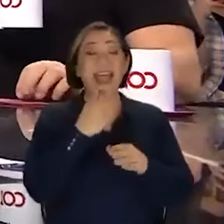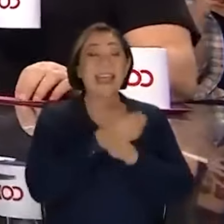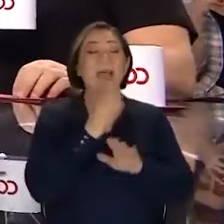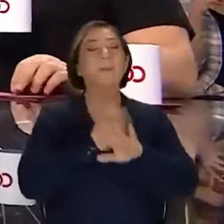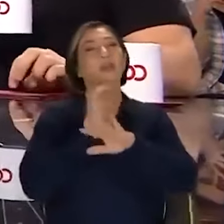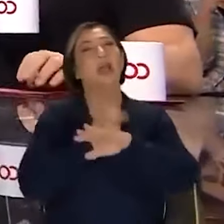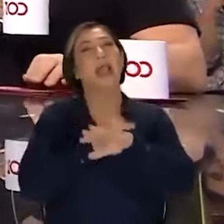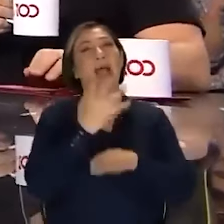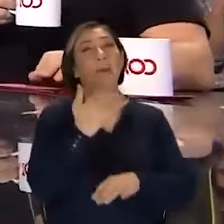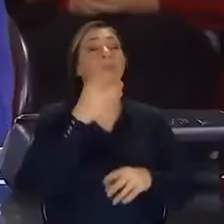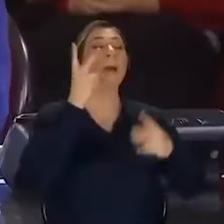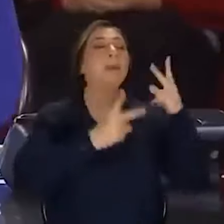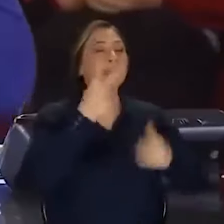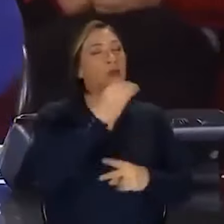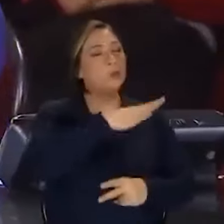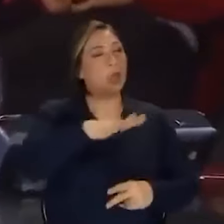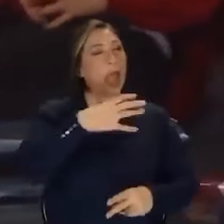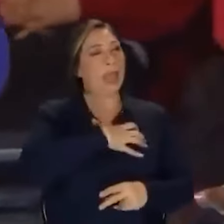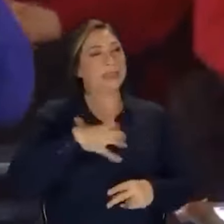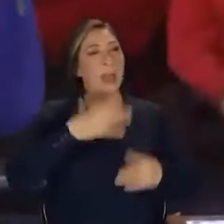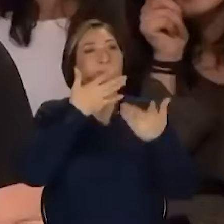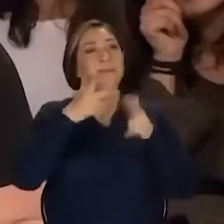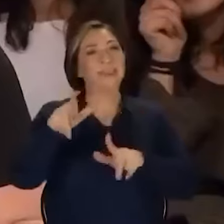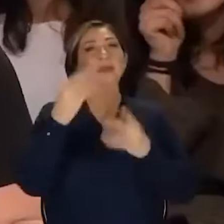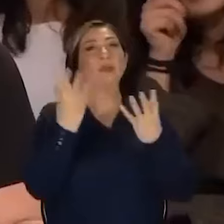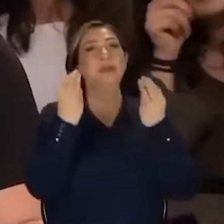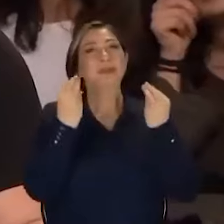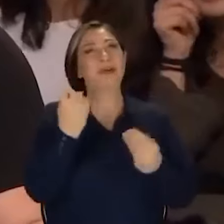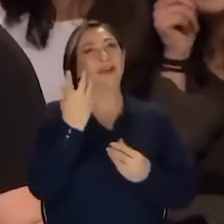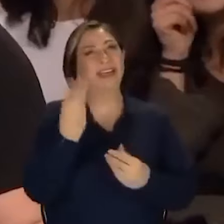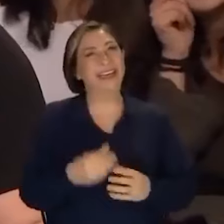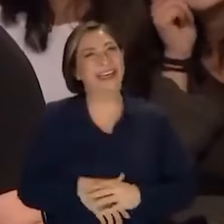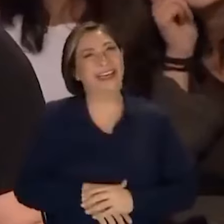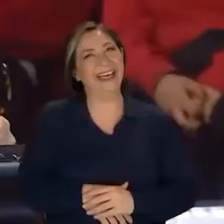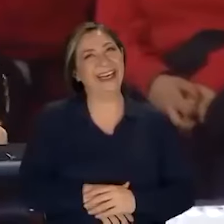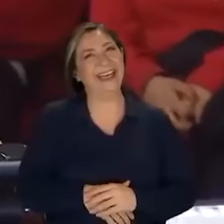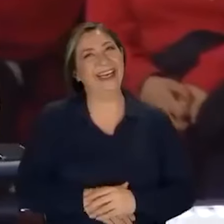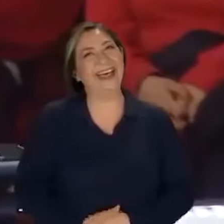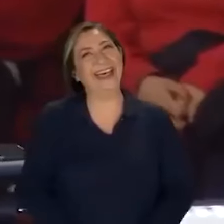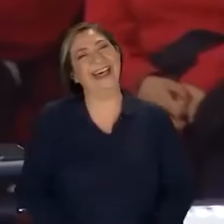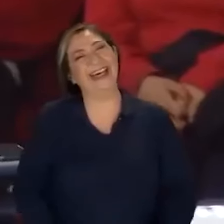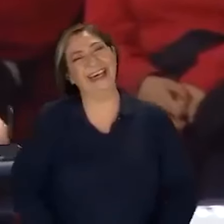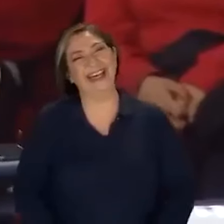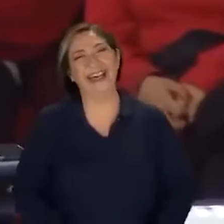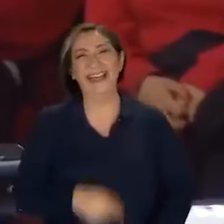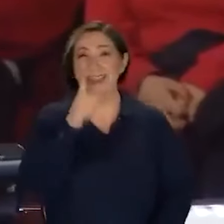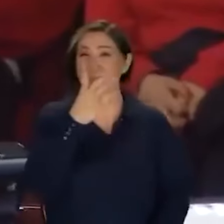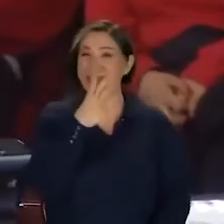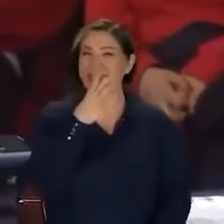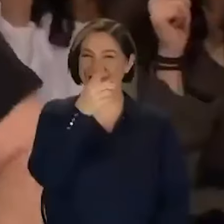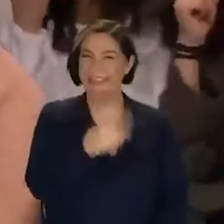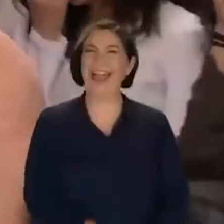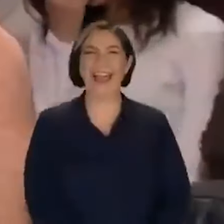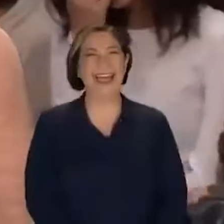Ç Maşallah okancı bazen çocukların annesine benzemesi çok iyi bir şey oluyor sen bunu